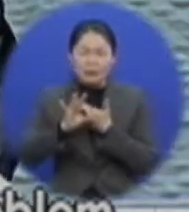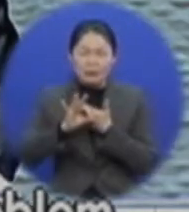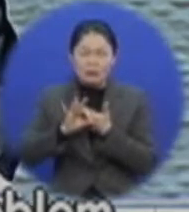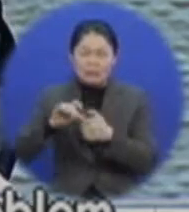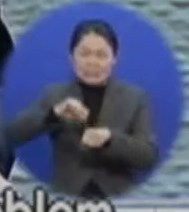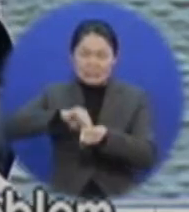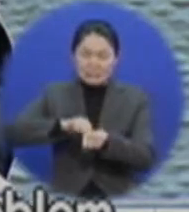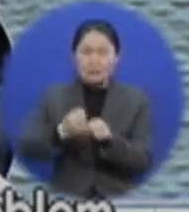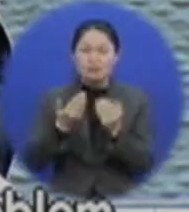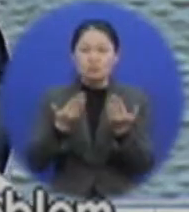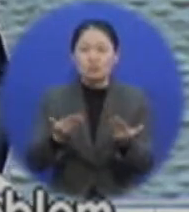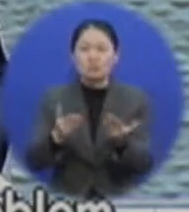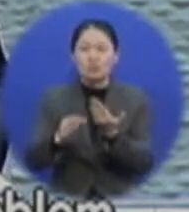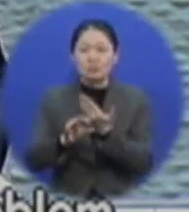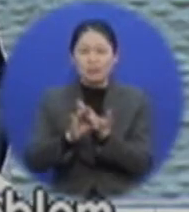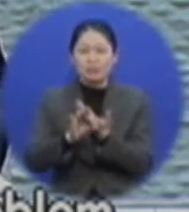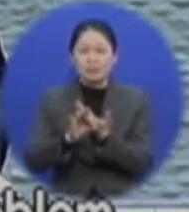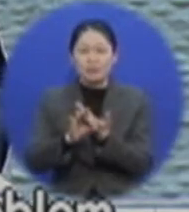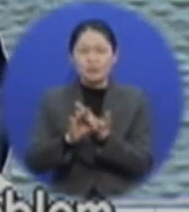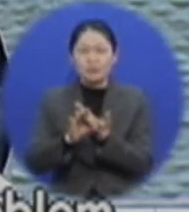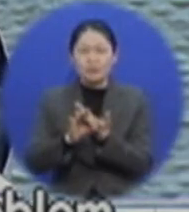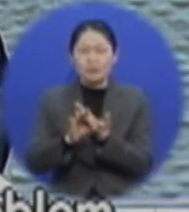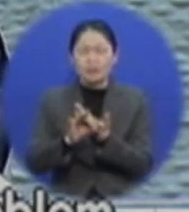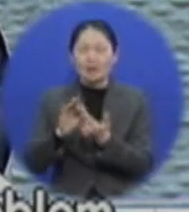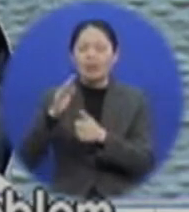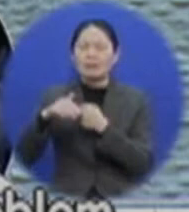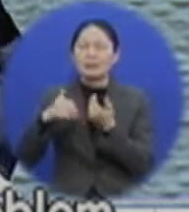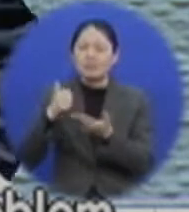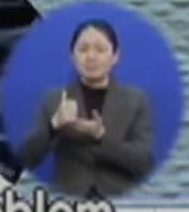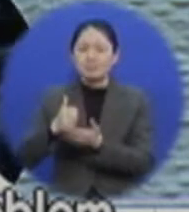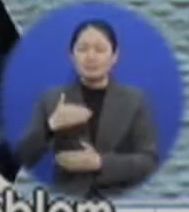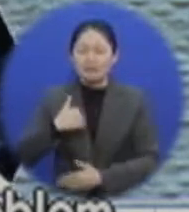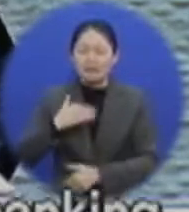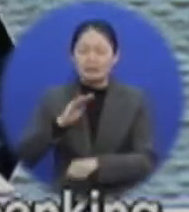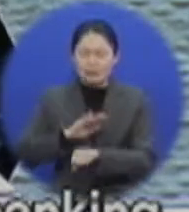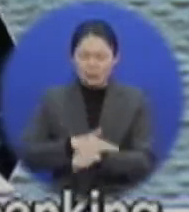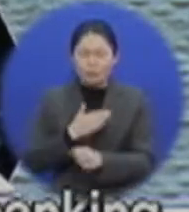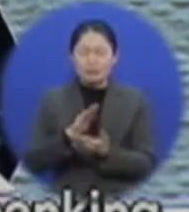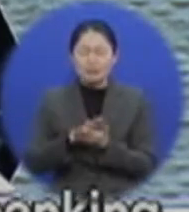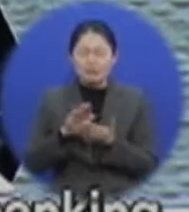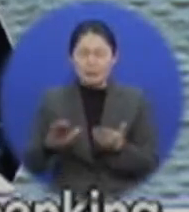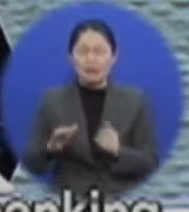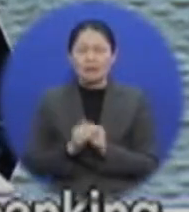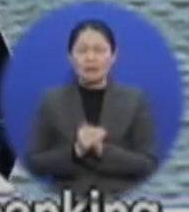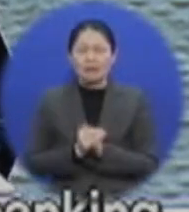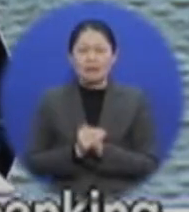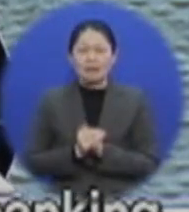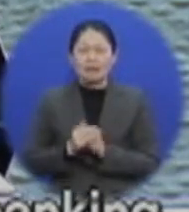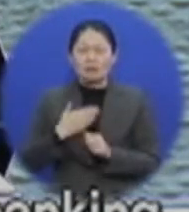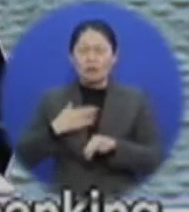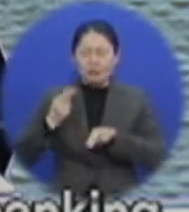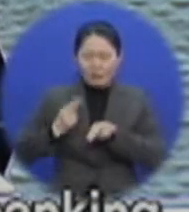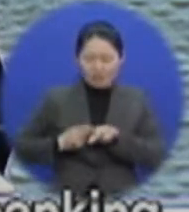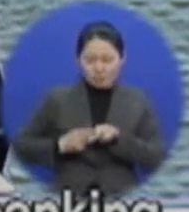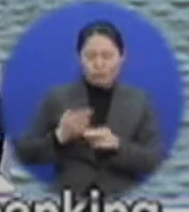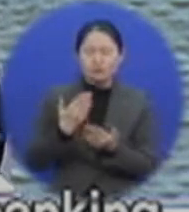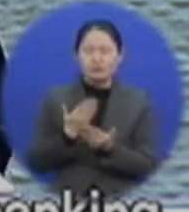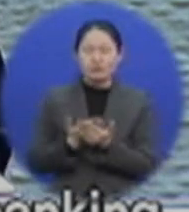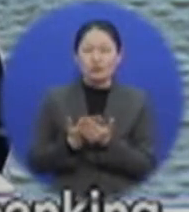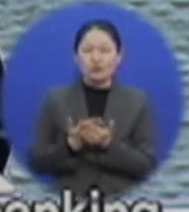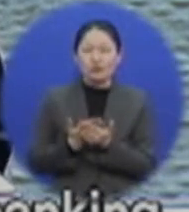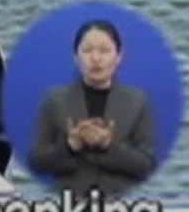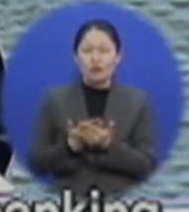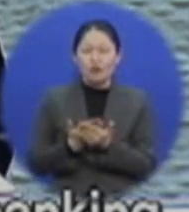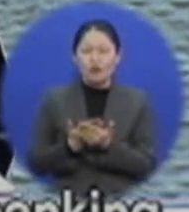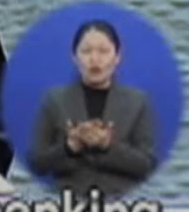진기 하신다면 그렇다면 하나님 제가 잘못했습니다 때려 주십시오 그리고 바지